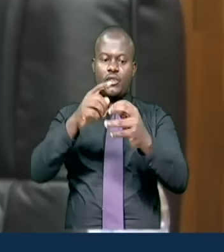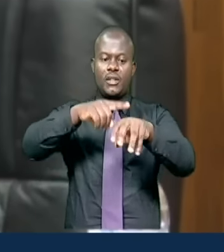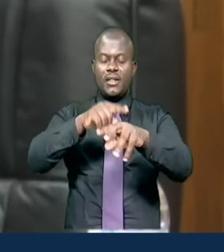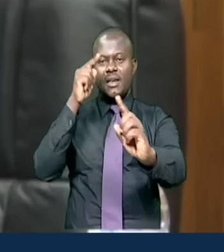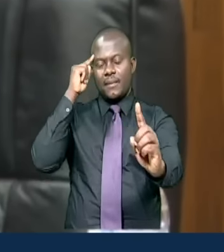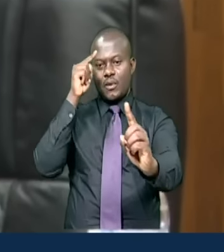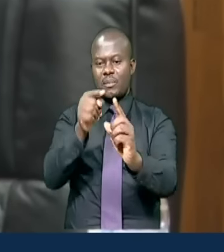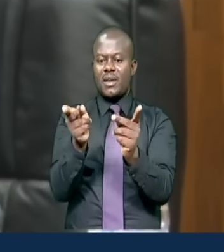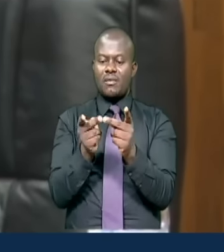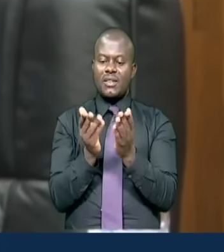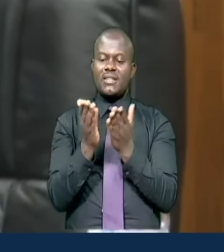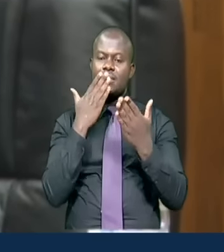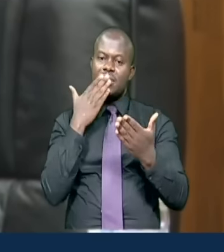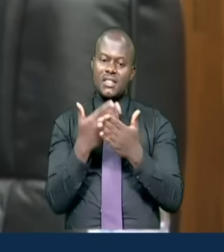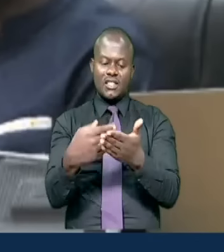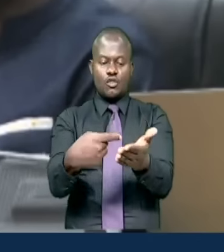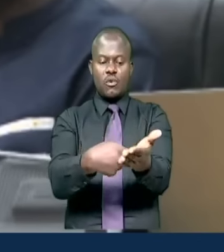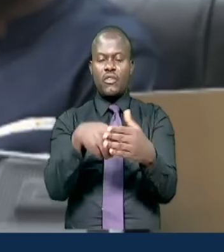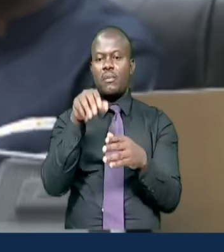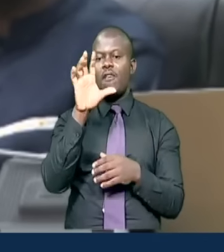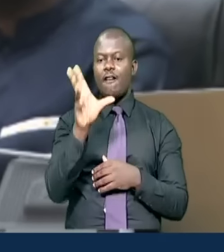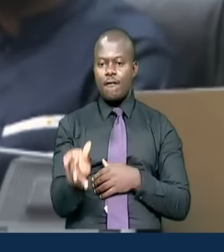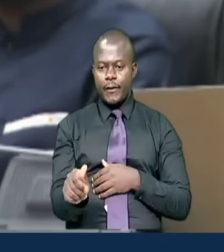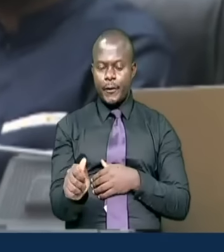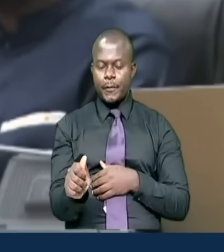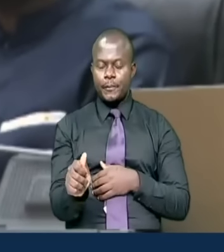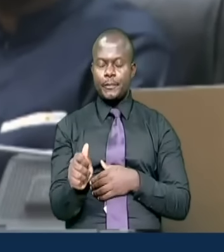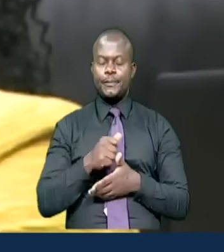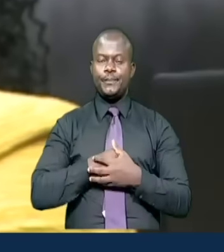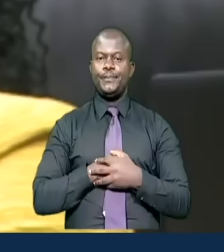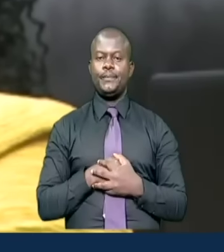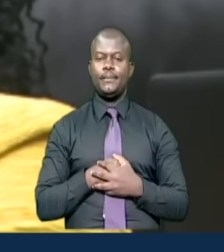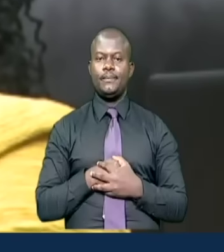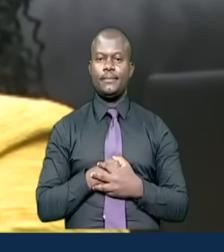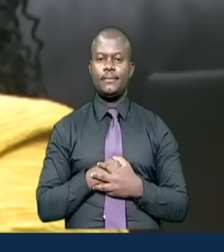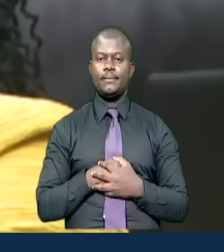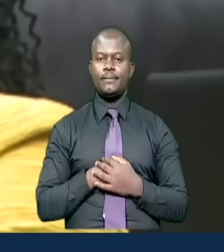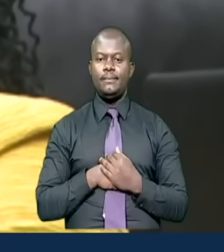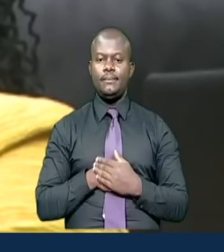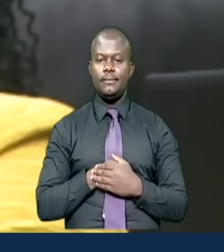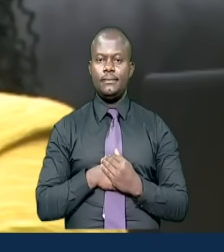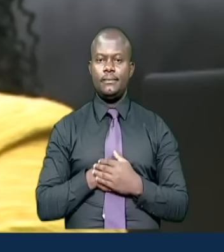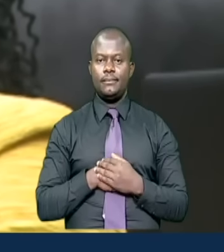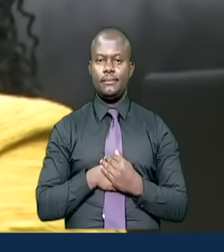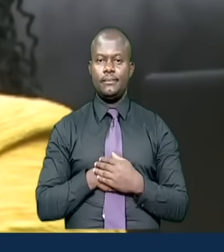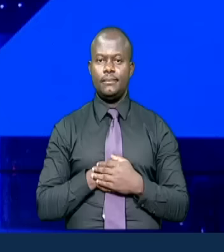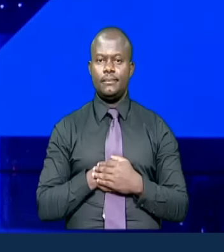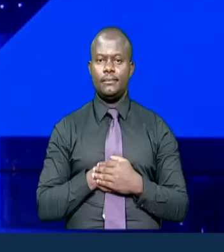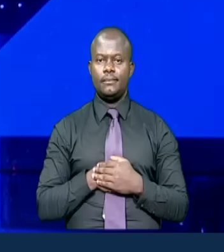koko igicumbi cya serivisi nziza z'ubuvuzi ku mugabane wa Afurika. Calixte Kabiruka mu mujyi wa